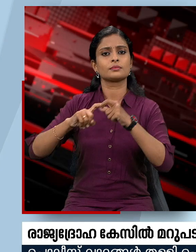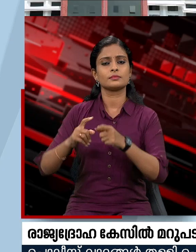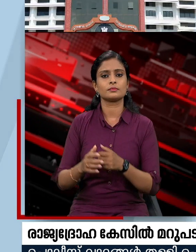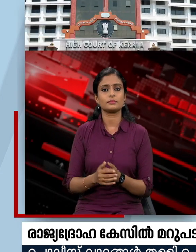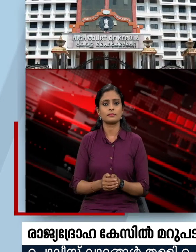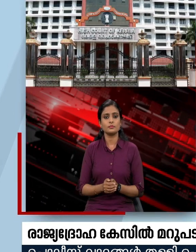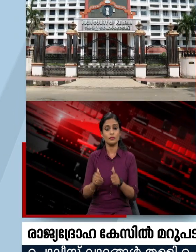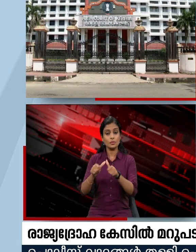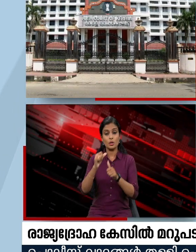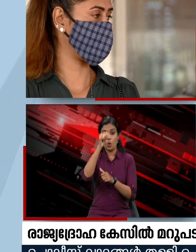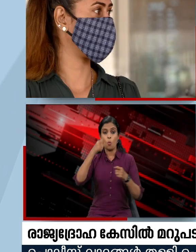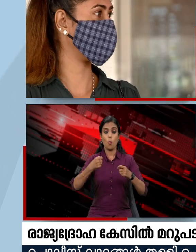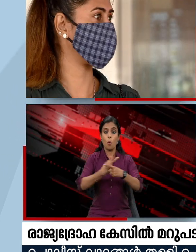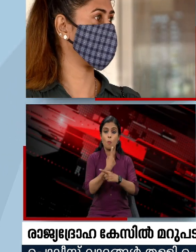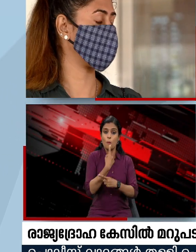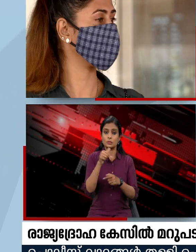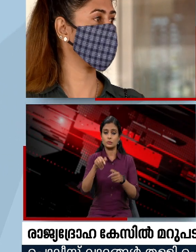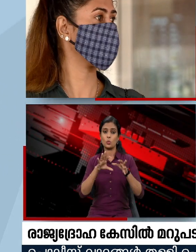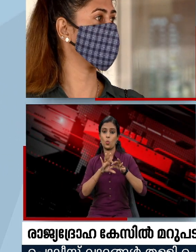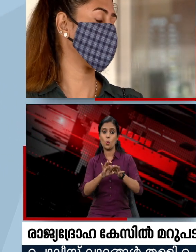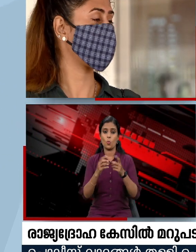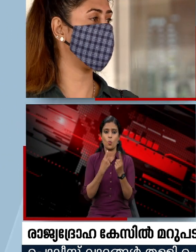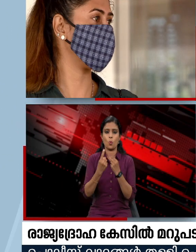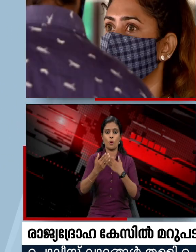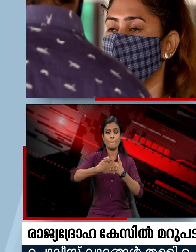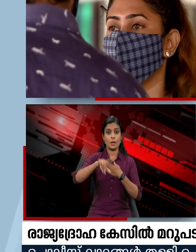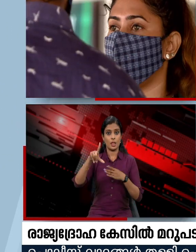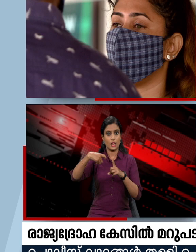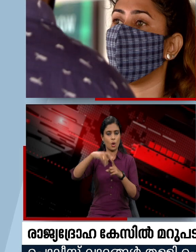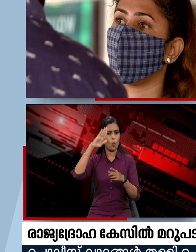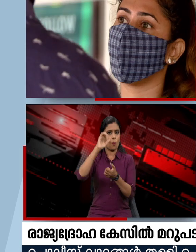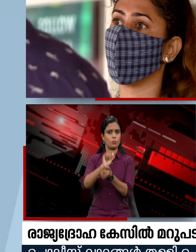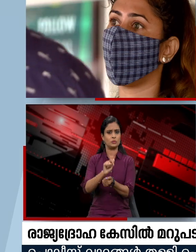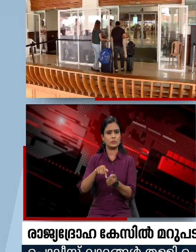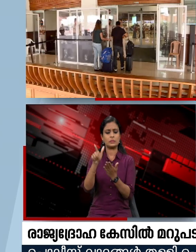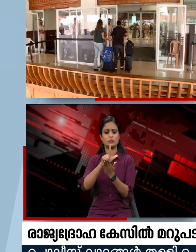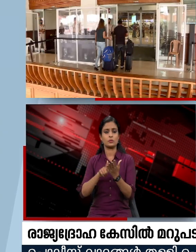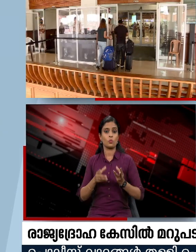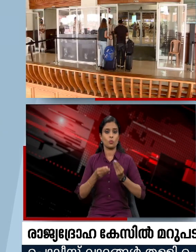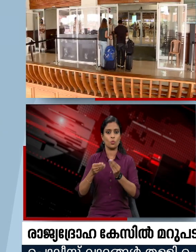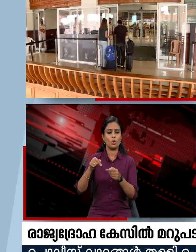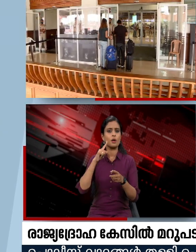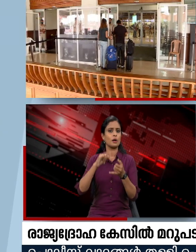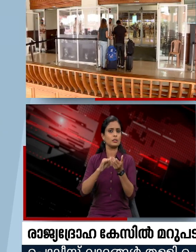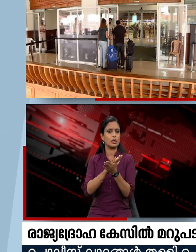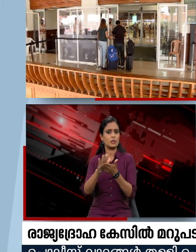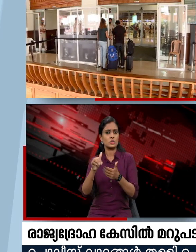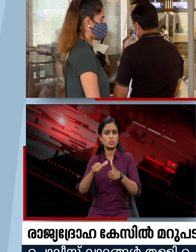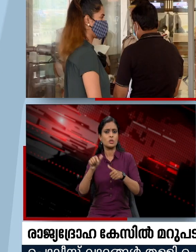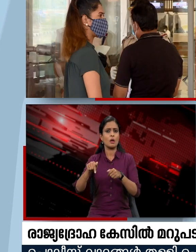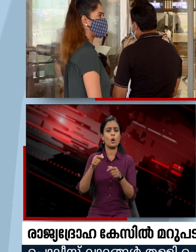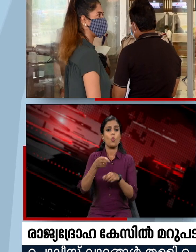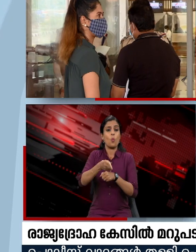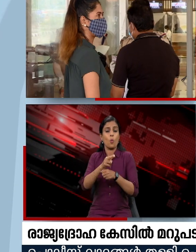രാജ്യദ്രോഹ കേസുമായി ബന്ധപ്പെട്ട കേസിന്റെ വാദത്തിനിടയിലായിരുന്നു ലക്ഷദ്വീപ് പോലീസ് ഒരു സത്യവാങ്മൂലം കൊടുത്തത്. അതായത് ആയിഷ സുൽത്താന ബയോവെപ്പൺ പരാമർശം നടത്തിയ